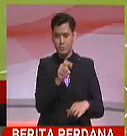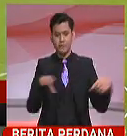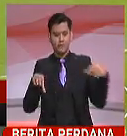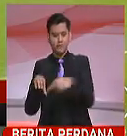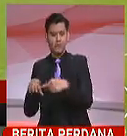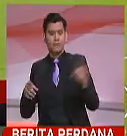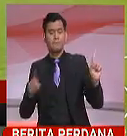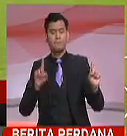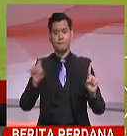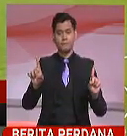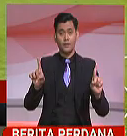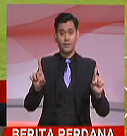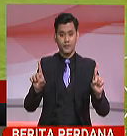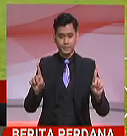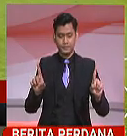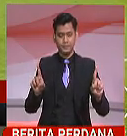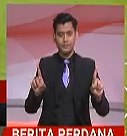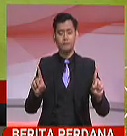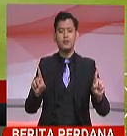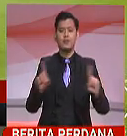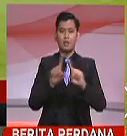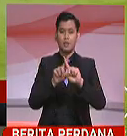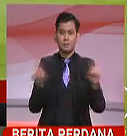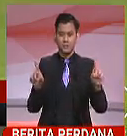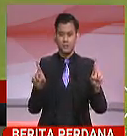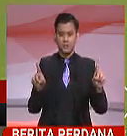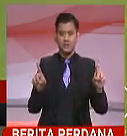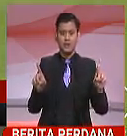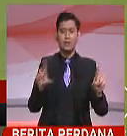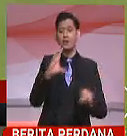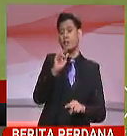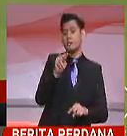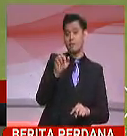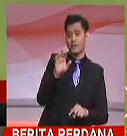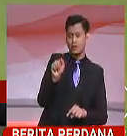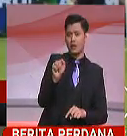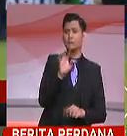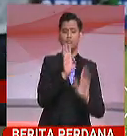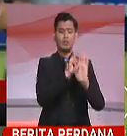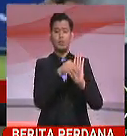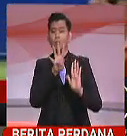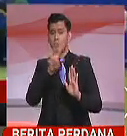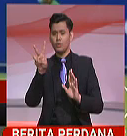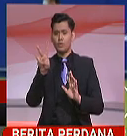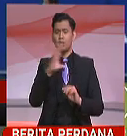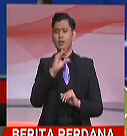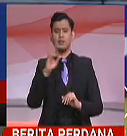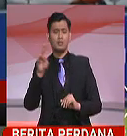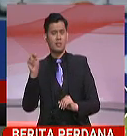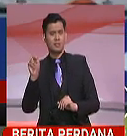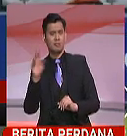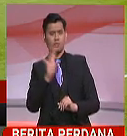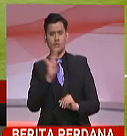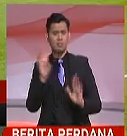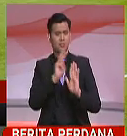kemudian berpeluang untuk menang pada pertemuan tersebut. Namun, sepakan penalti Campera pada minit ke-42 dan Da Silva pada minit